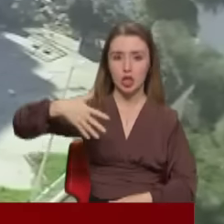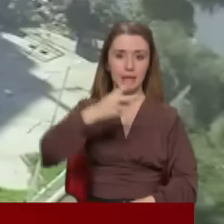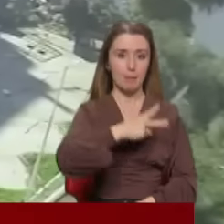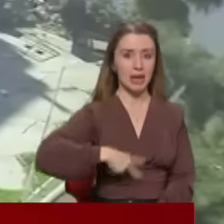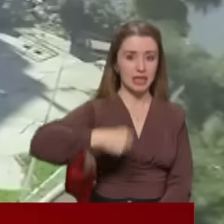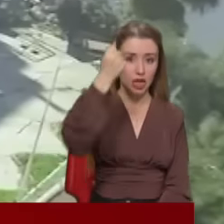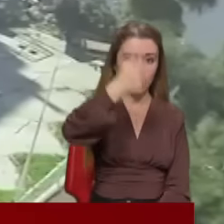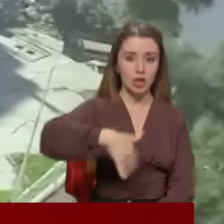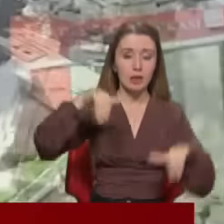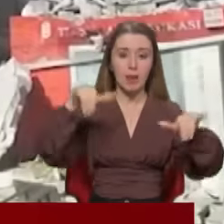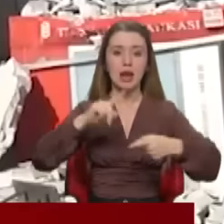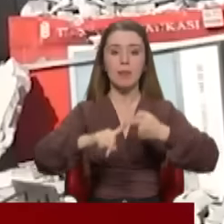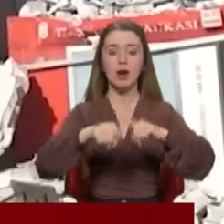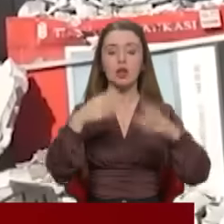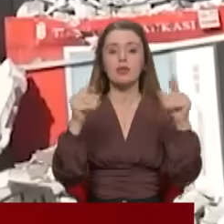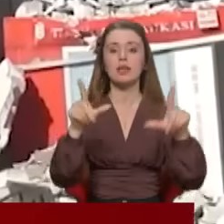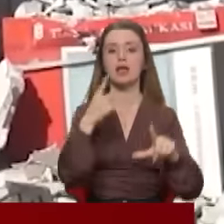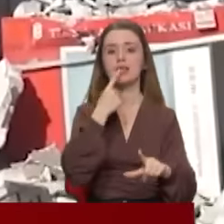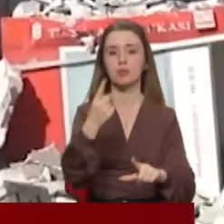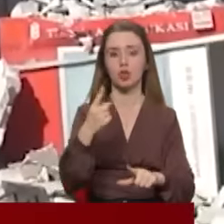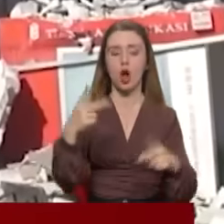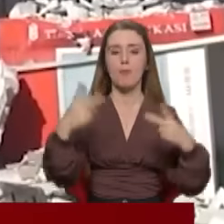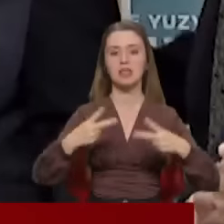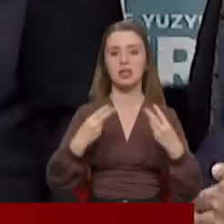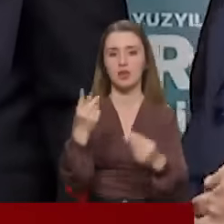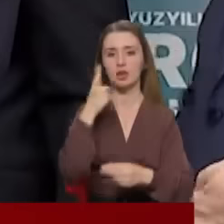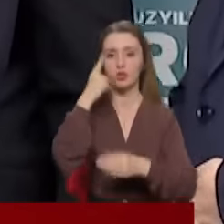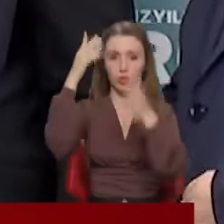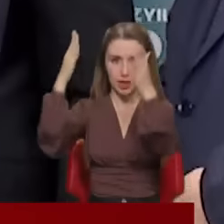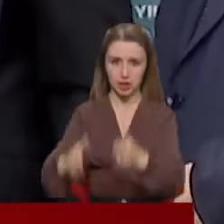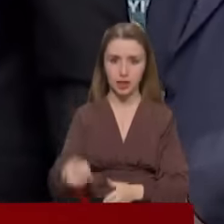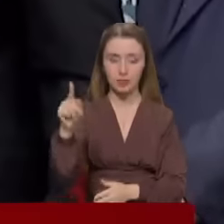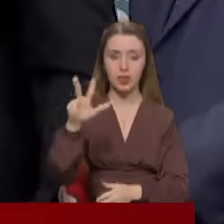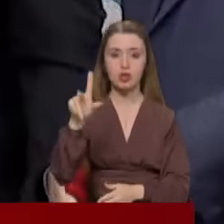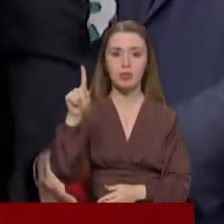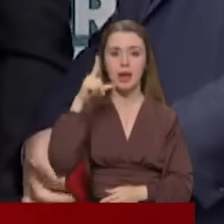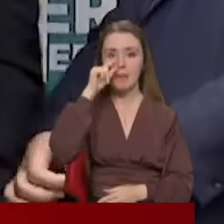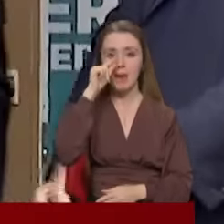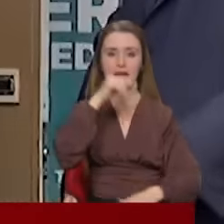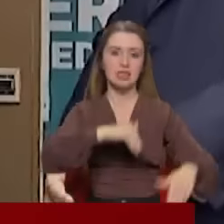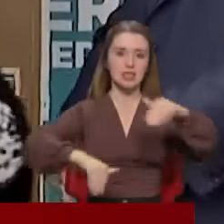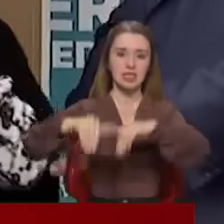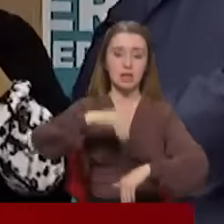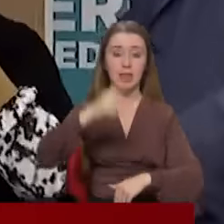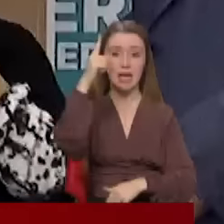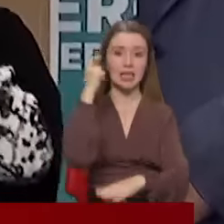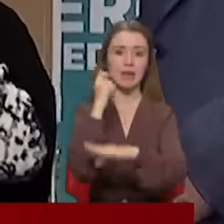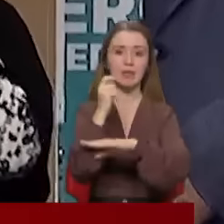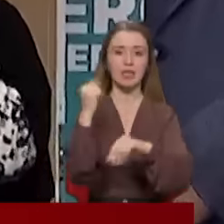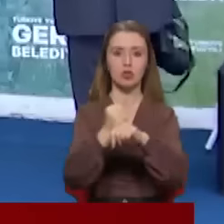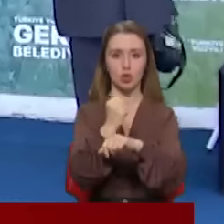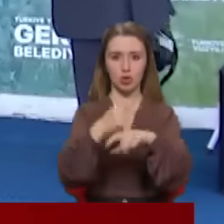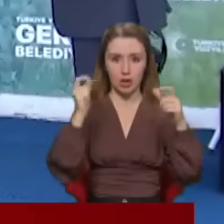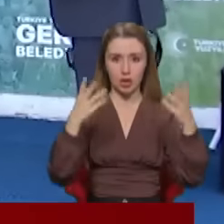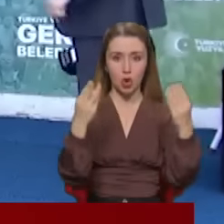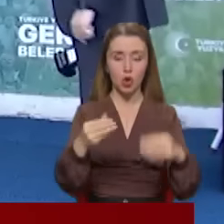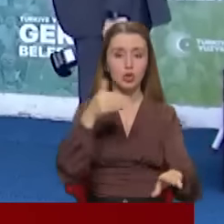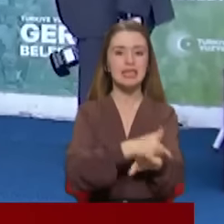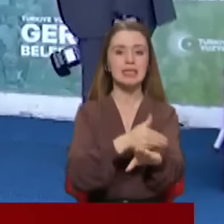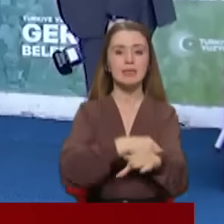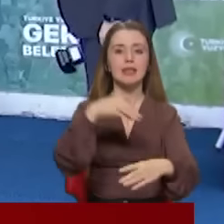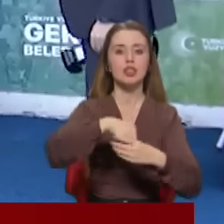yerel yönetim aynı partiden olmalı diyerek vermişti mesajlarını Cumhurbaşkanı. 31 Mart seçimlerinin ilk mitingi Zonguldak'ta. Hizmet